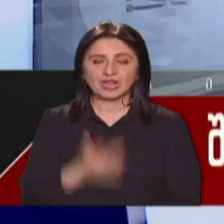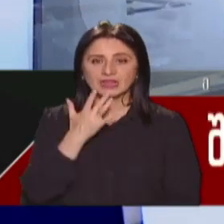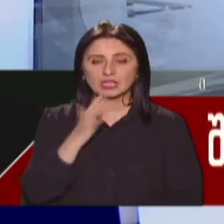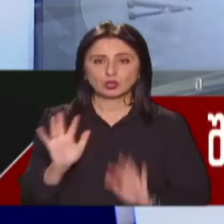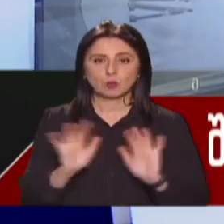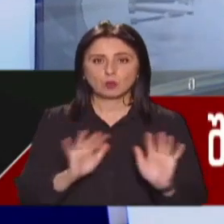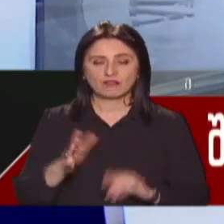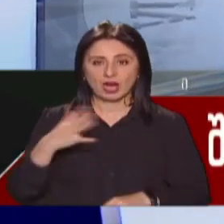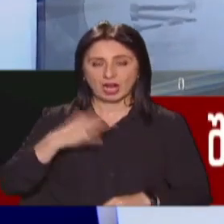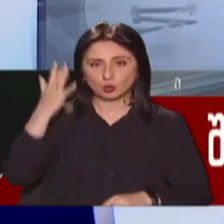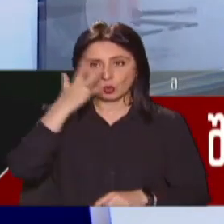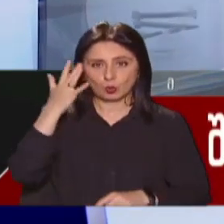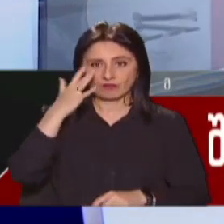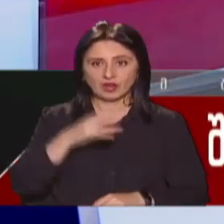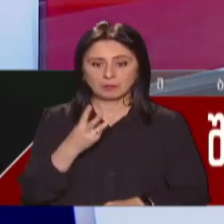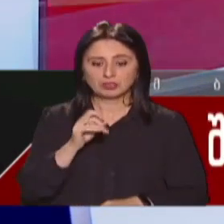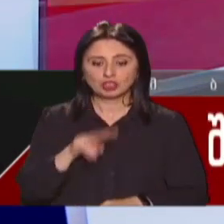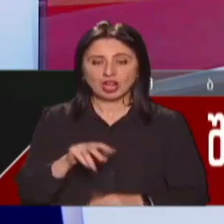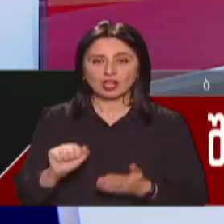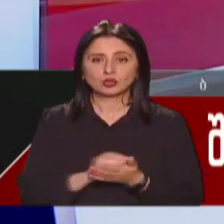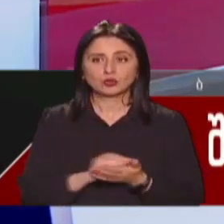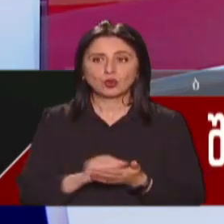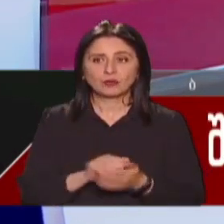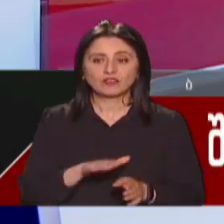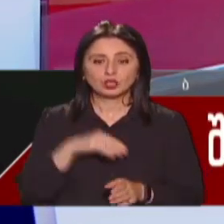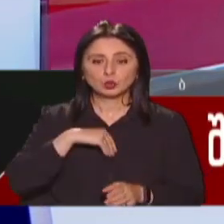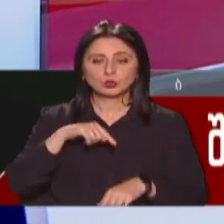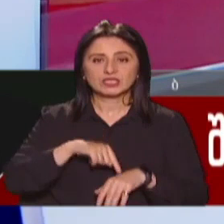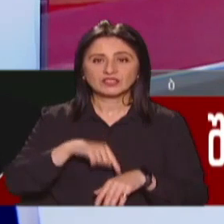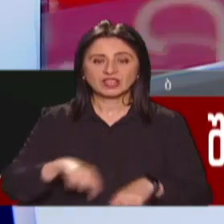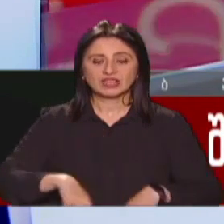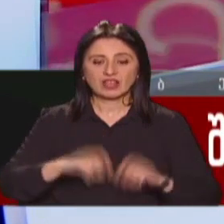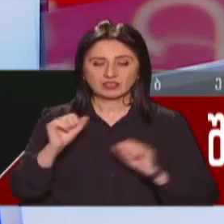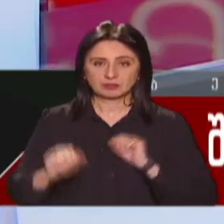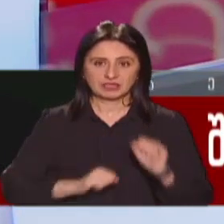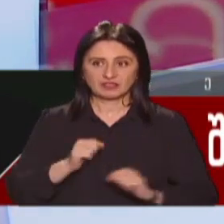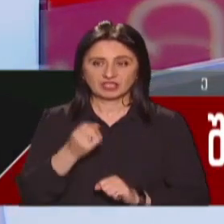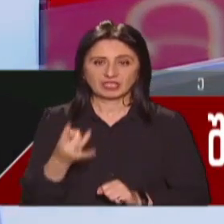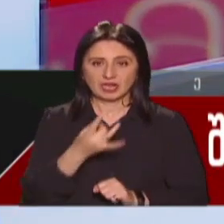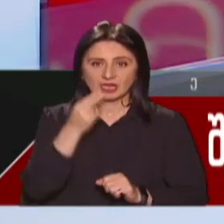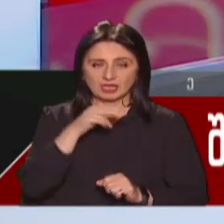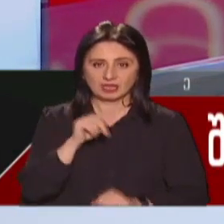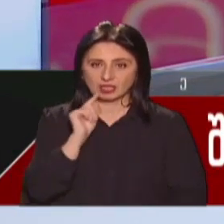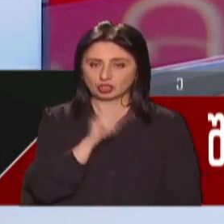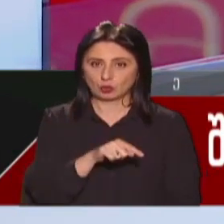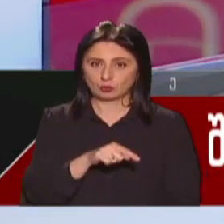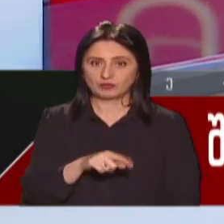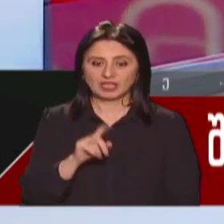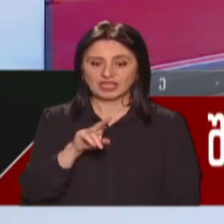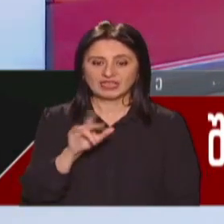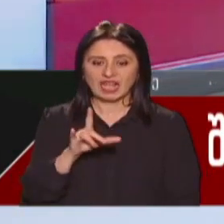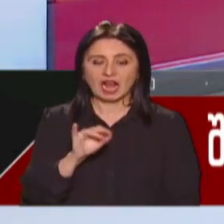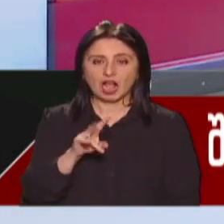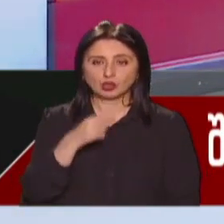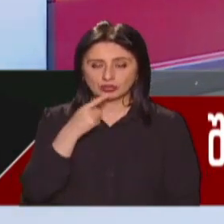ნაციონალური მოძრაობა ქართულ ოცნებას შარლ მიშელის დოკუმენტის სულისკვეთების დარღვევის მცდელობაში კიდევ ერთხელ ადანაშაულებს. ხატია